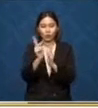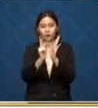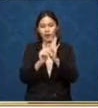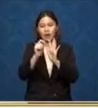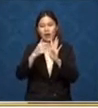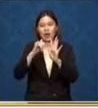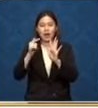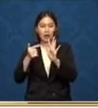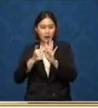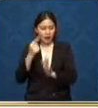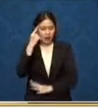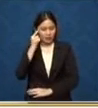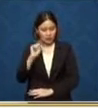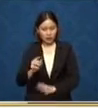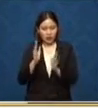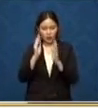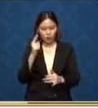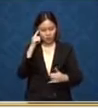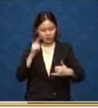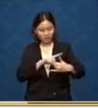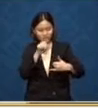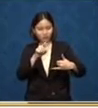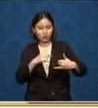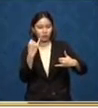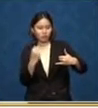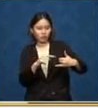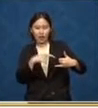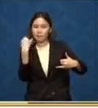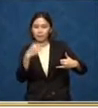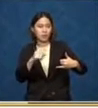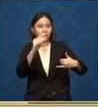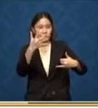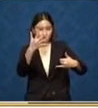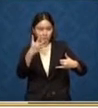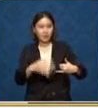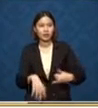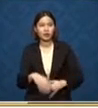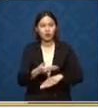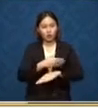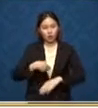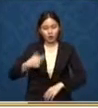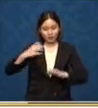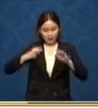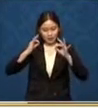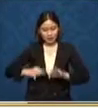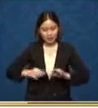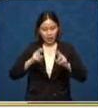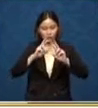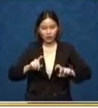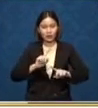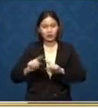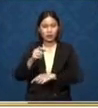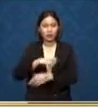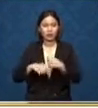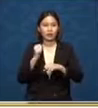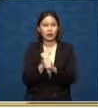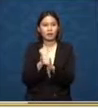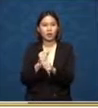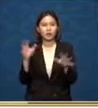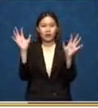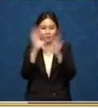สันนิษฐานไว้ก่อนว่าผู้ต้องหาหรือจำเลยไม่มีความผิดและก่อนมีคำพิพากษาอันถึงที่สุดจะปฏิบัติต่อบุคคลนั้น